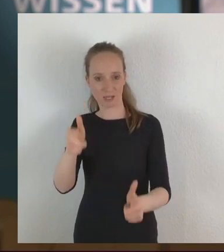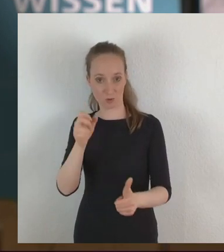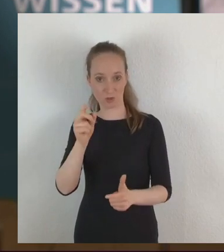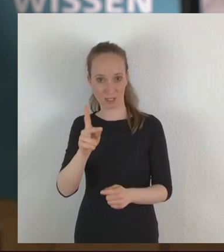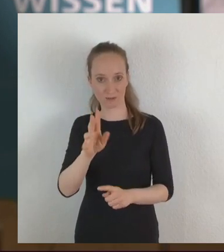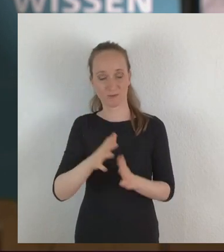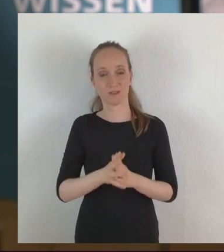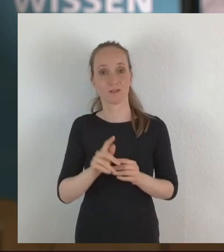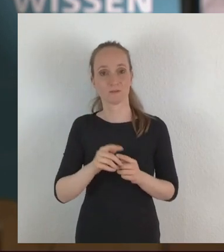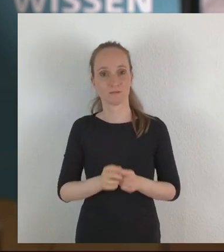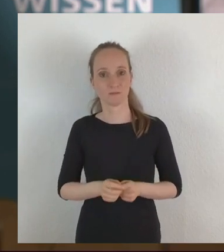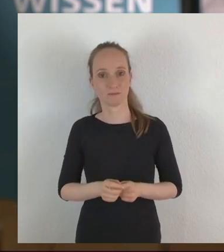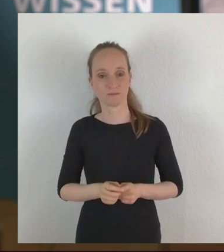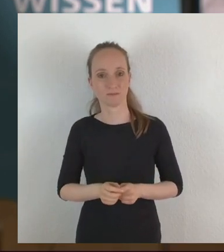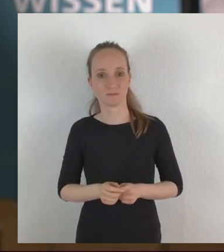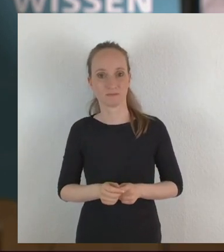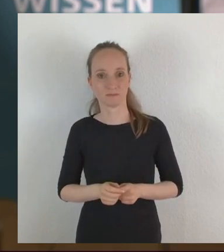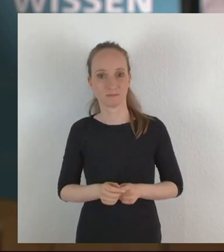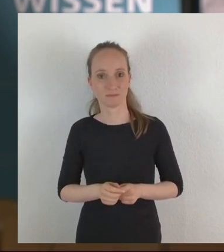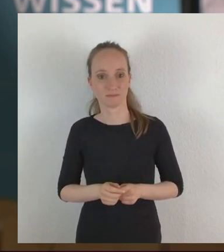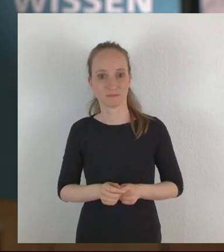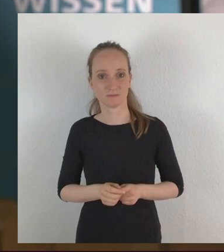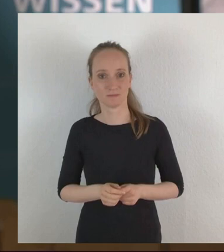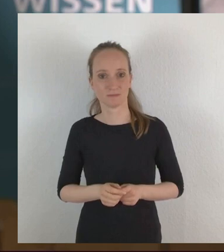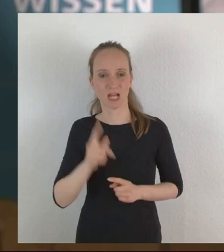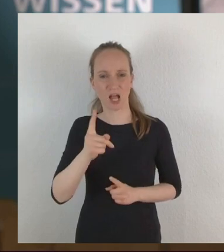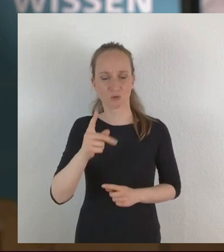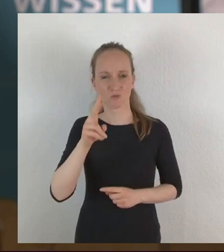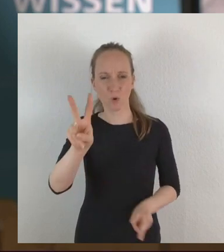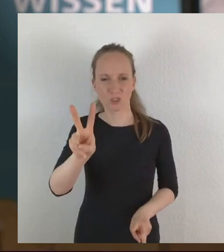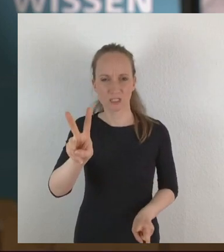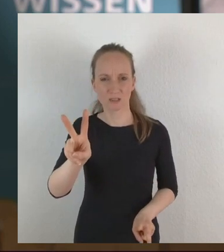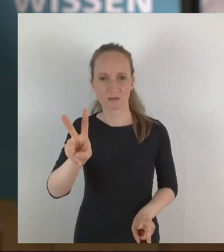Und ich schreie Achtung mit ärgerlicher Stimme. Achtung!